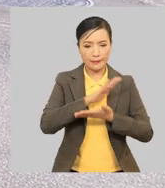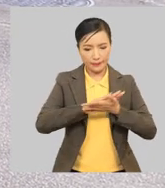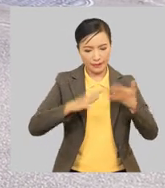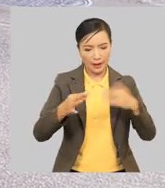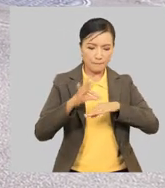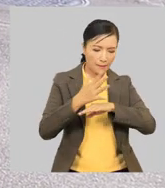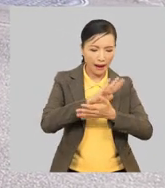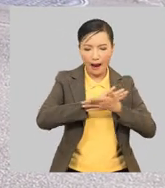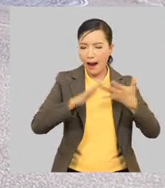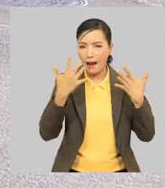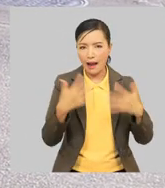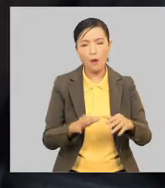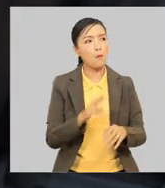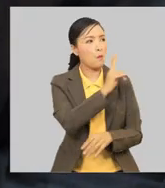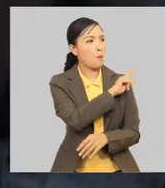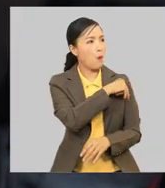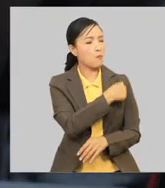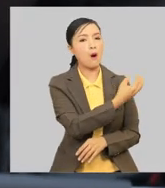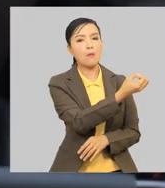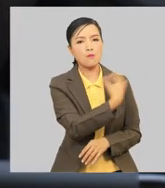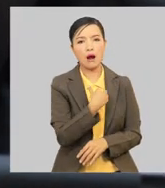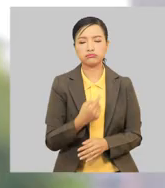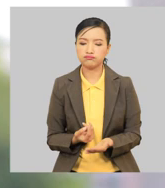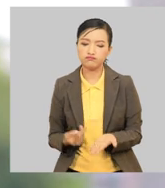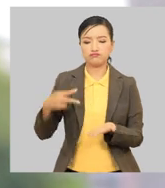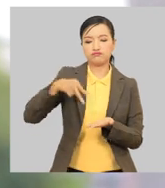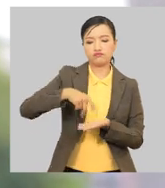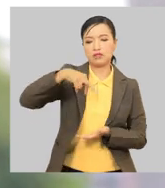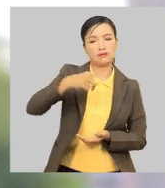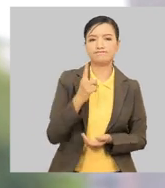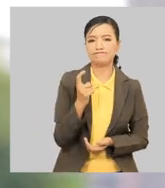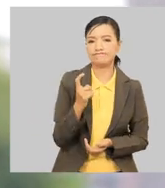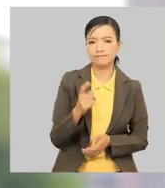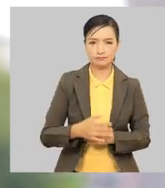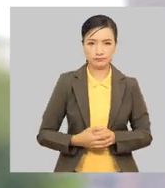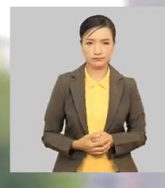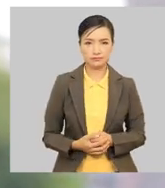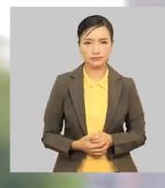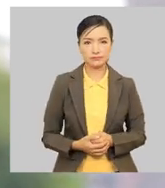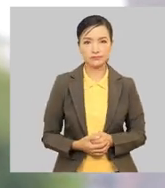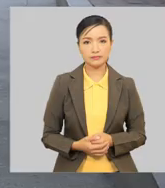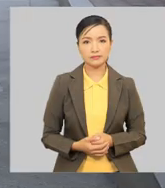ายเนี่ยมันเสร็จหมดแล้วอะค่ะหมอก็บอกว่าคงจะกลับมาเดินไม่ได้อีก